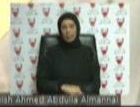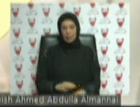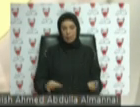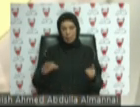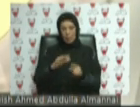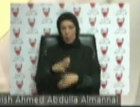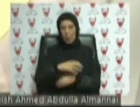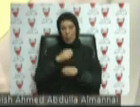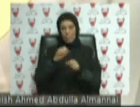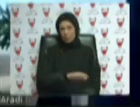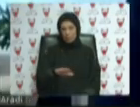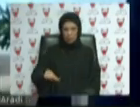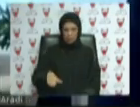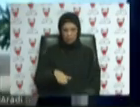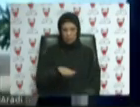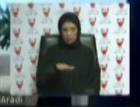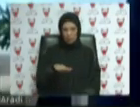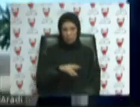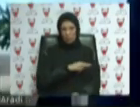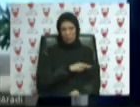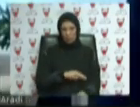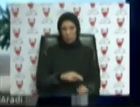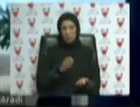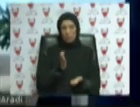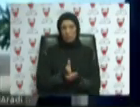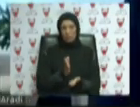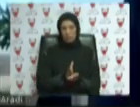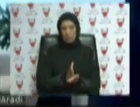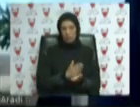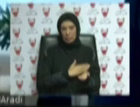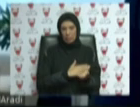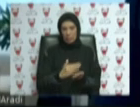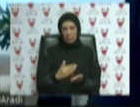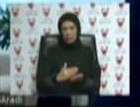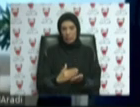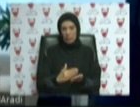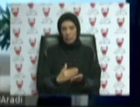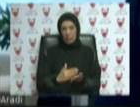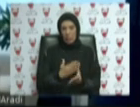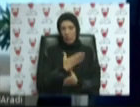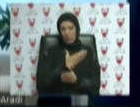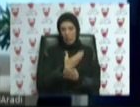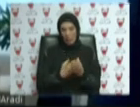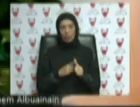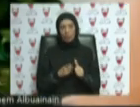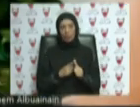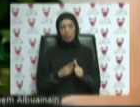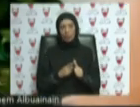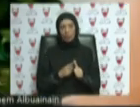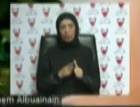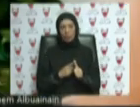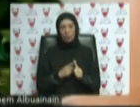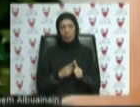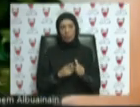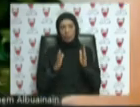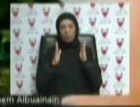الإجراءات الجنائية والشرعية في ذات الوقت. هذه احنا فخورين اليوم انه يعتبر نقلة في عمل السلطة القضائية